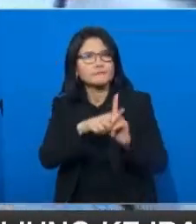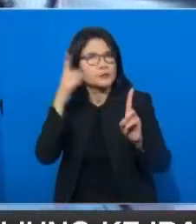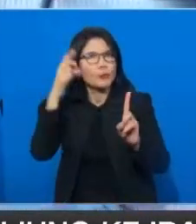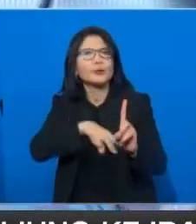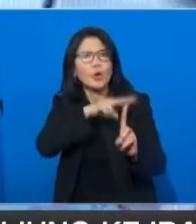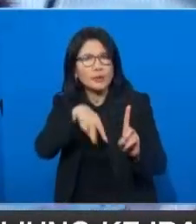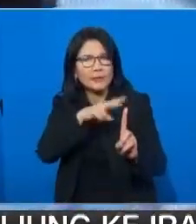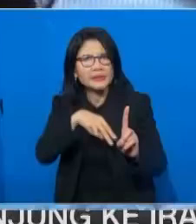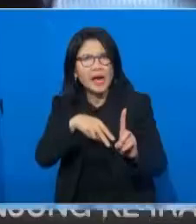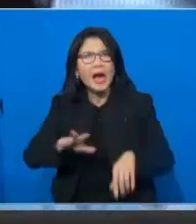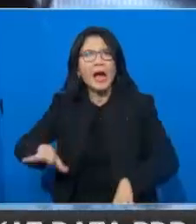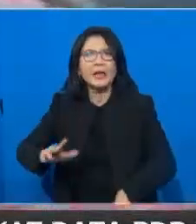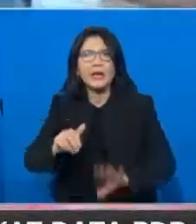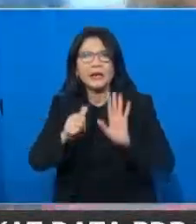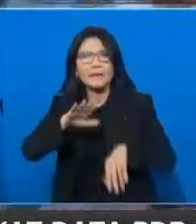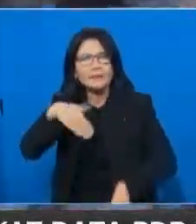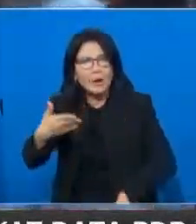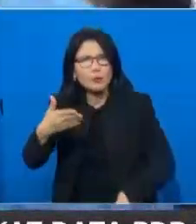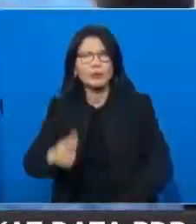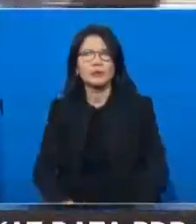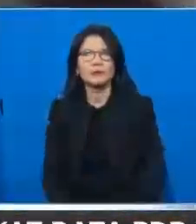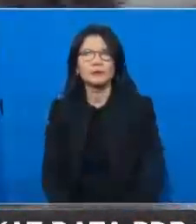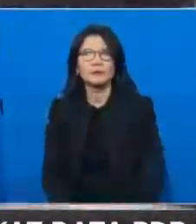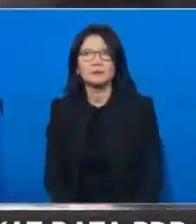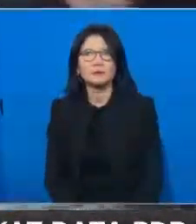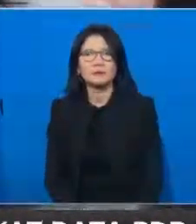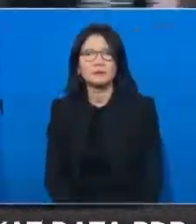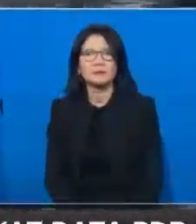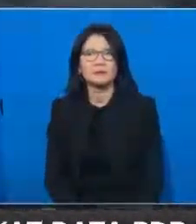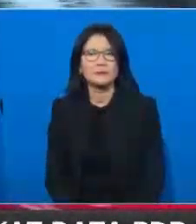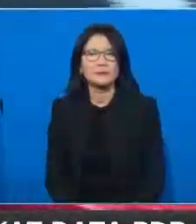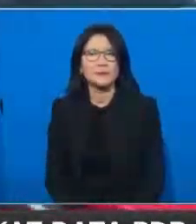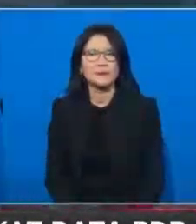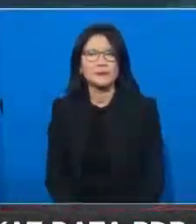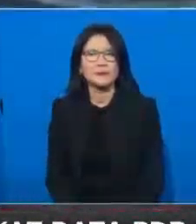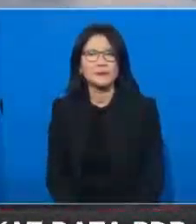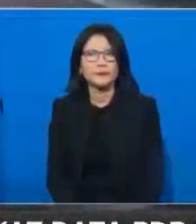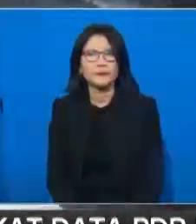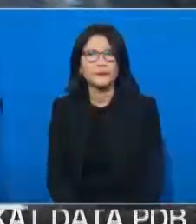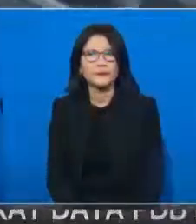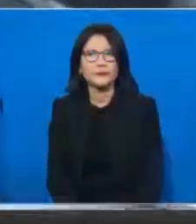masih berusia 6 tahun ke lokasi kejadian. Tim Liputan CNN Indonesia,